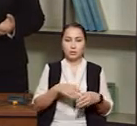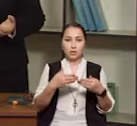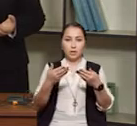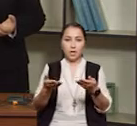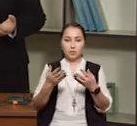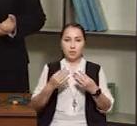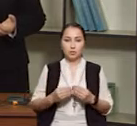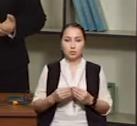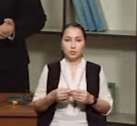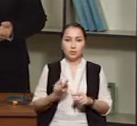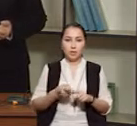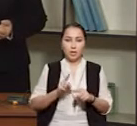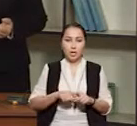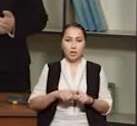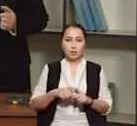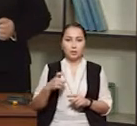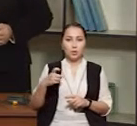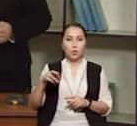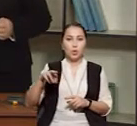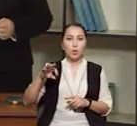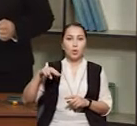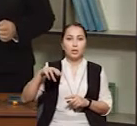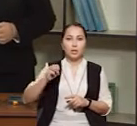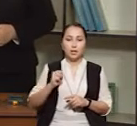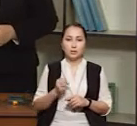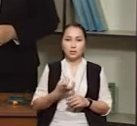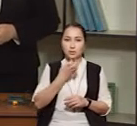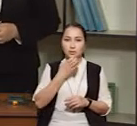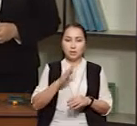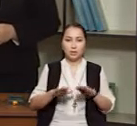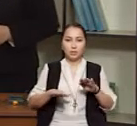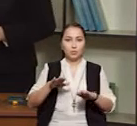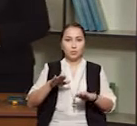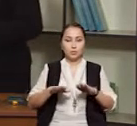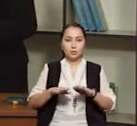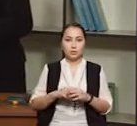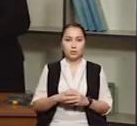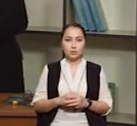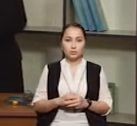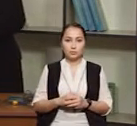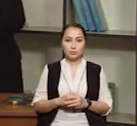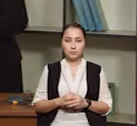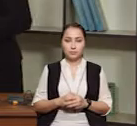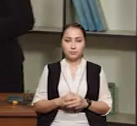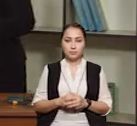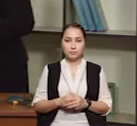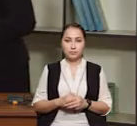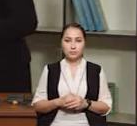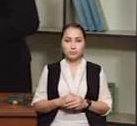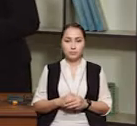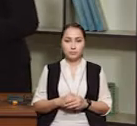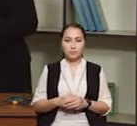almashinuvi sodir bo'ladi. Bu holatni issiqlik muvozanati holati deb ataladi.